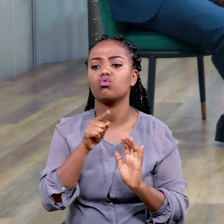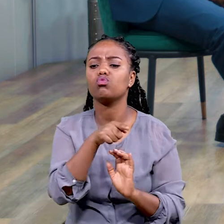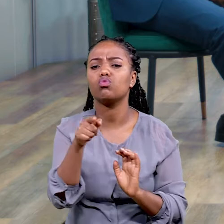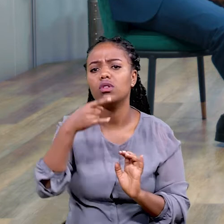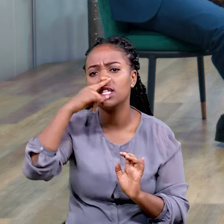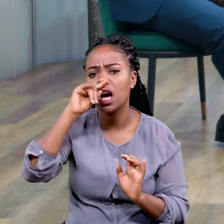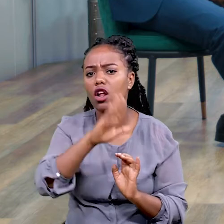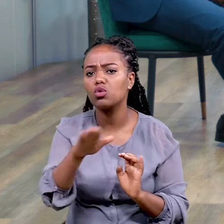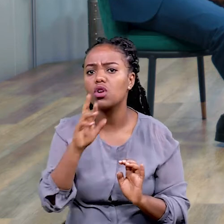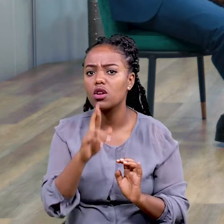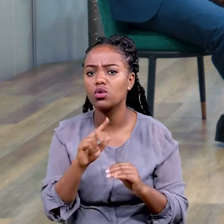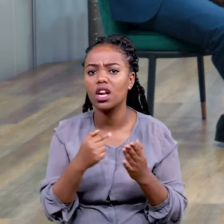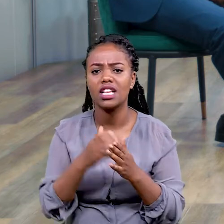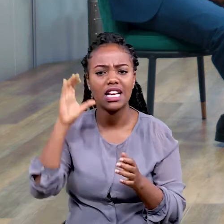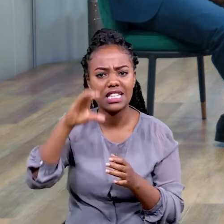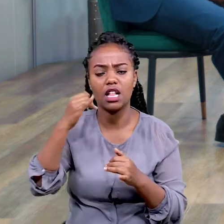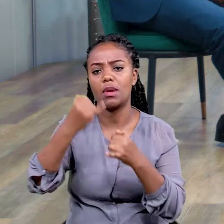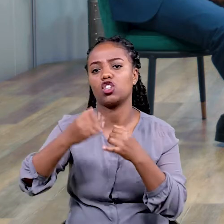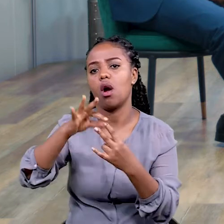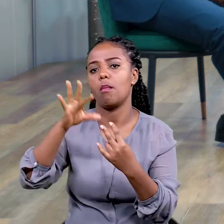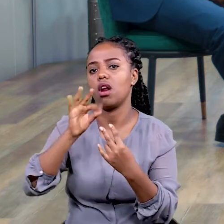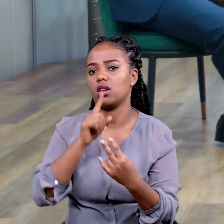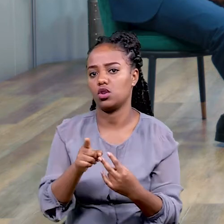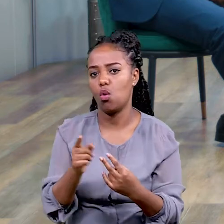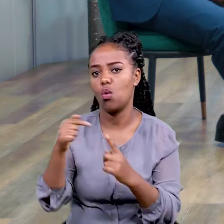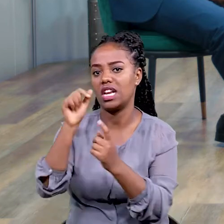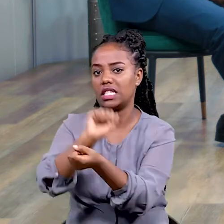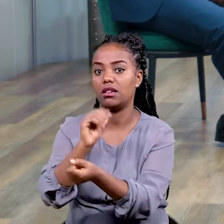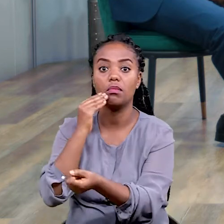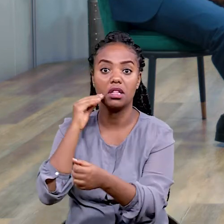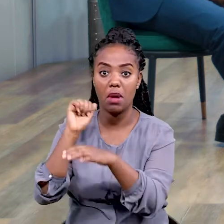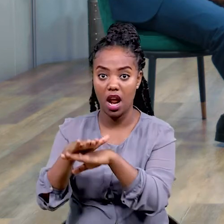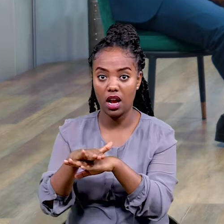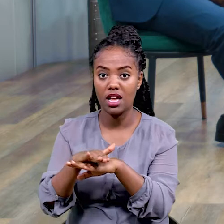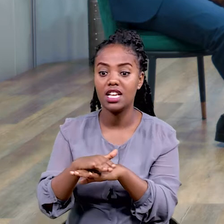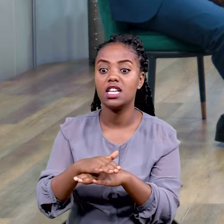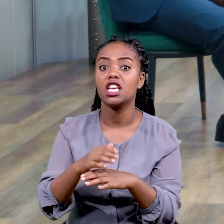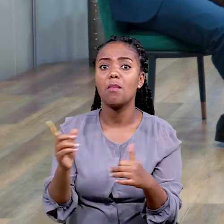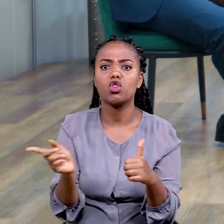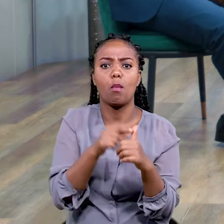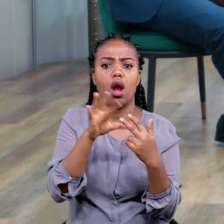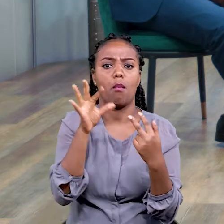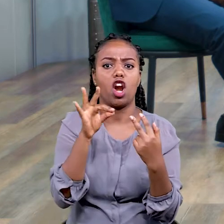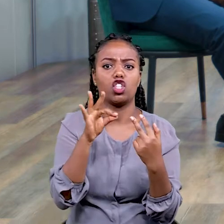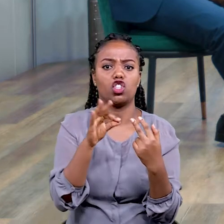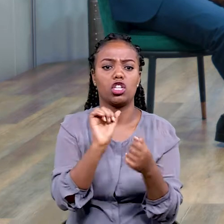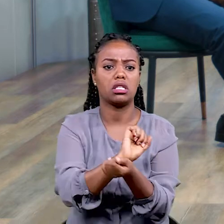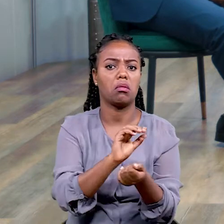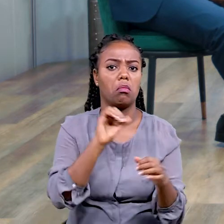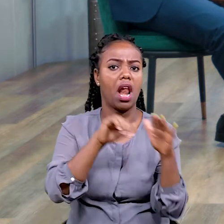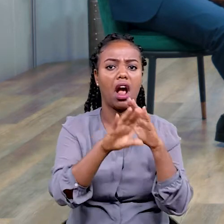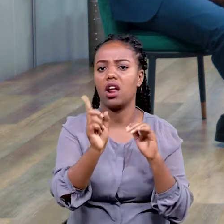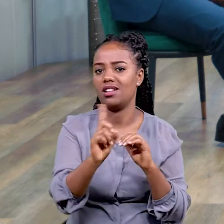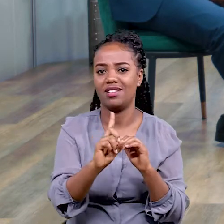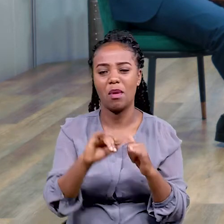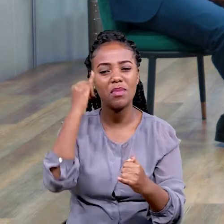ህፃናቶች ናቸው። ስለዚህ የግዴታ እንደ መጨረሻ አማራጭ ቅድም እነሱንም ቢሆን ወደ ማረሚያ ቤት የመላክ የመጀመሪያ አማራጭ ሊሆን አይገባም። በተቻለም